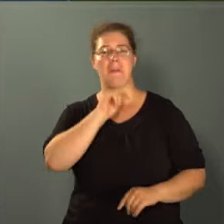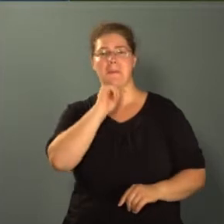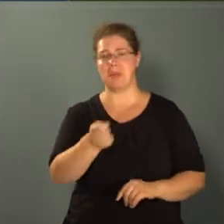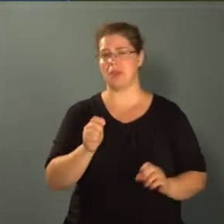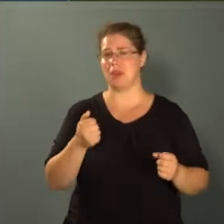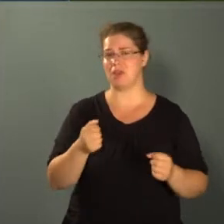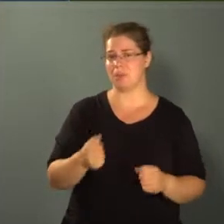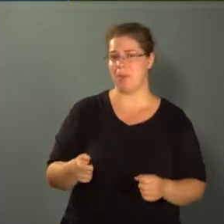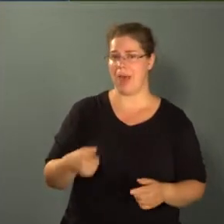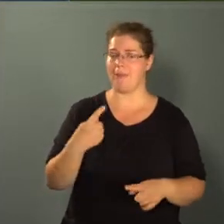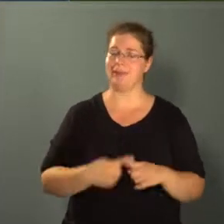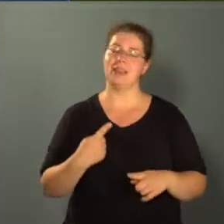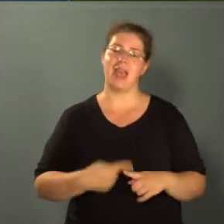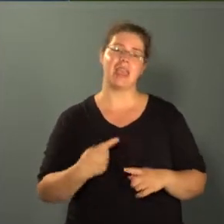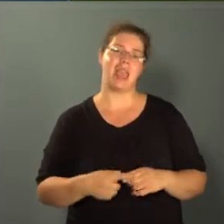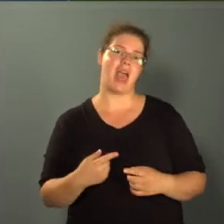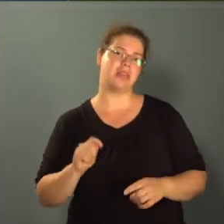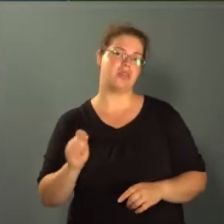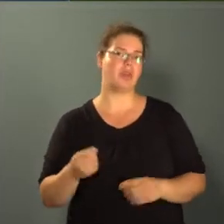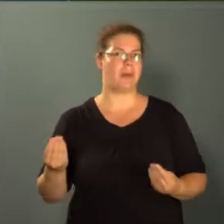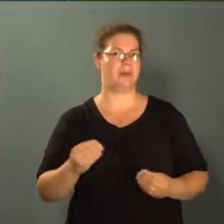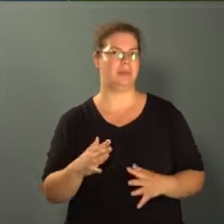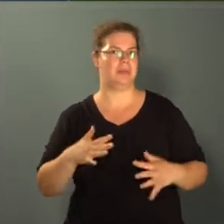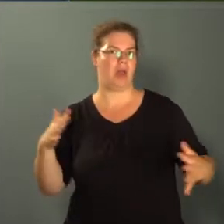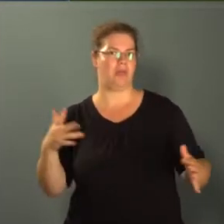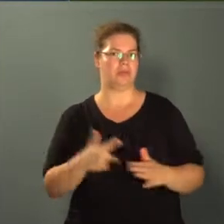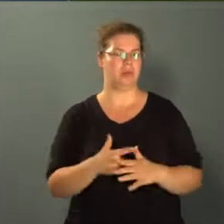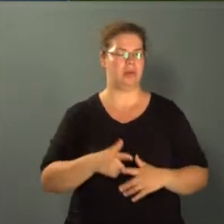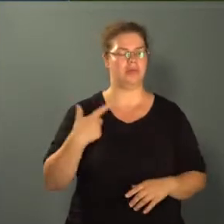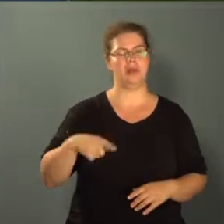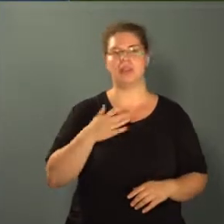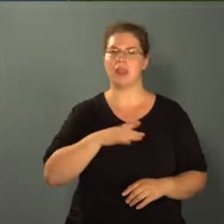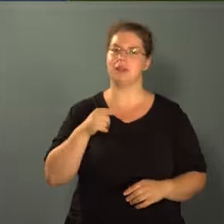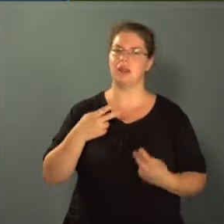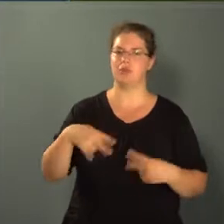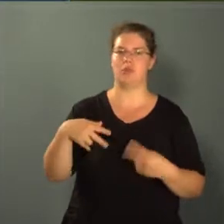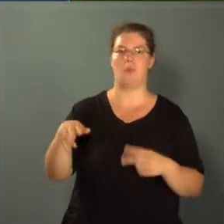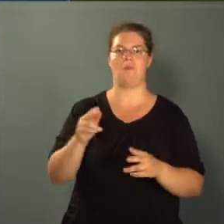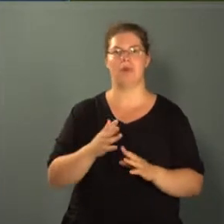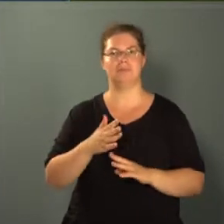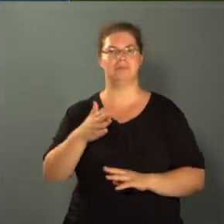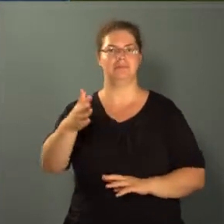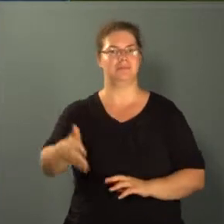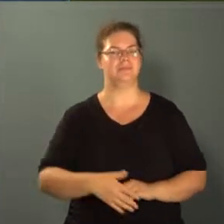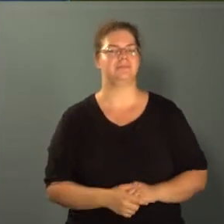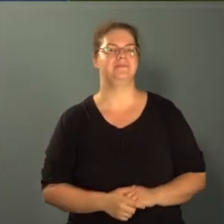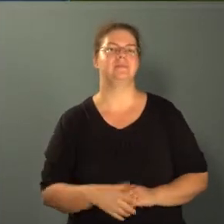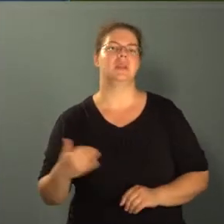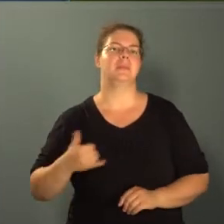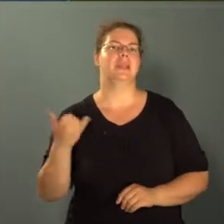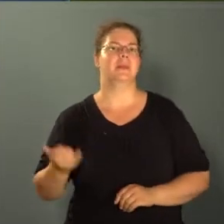kupába, a negyed döntőben, ami Soroksárnak ez egy óriási nagy dolog volt. Hát szeretnénk ezt is túlszárnyalni, tehát